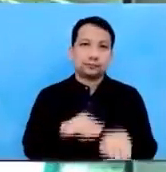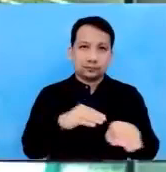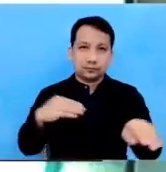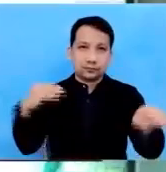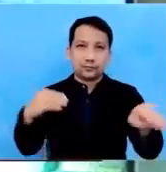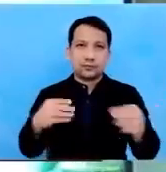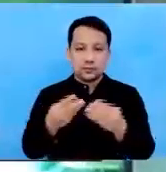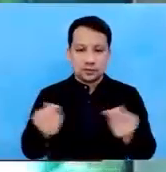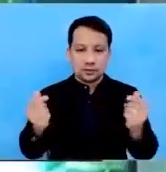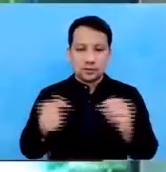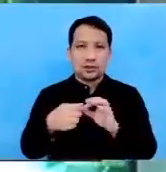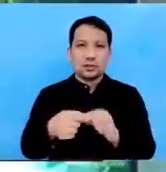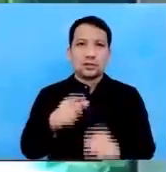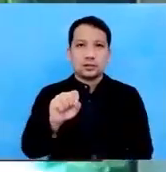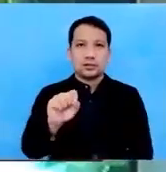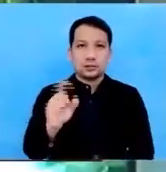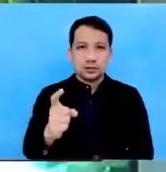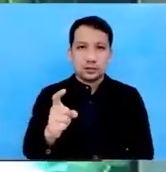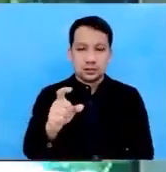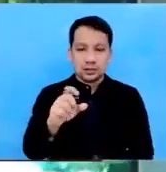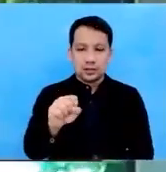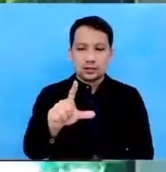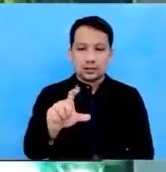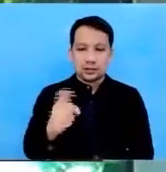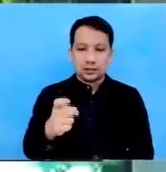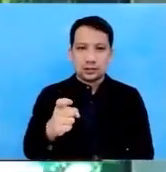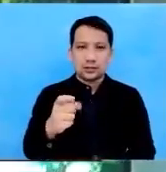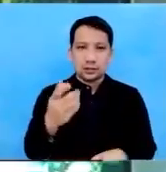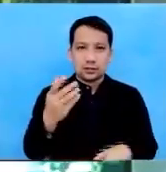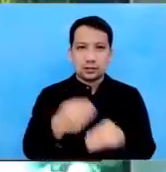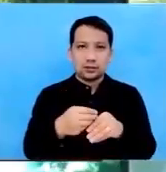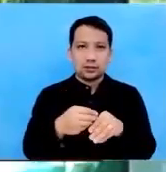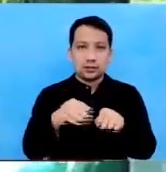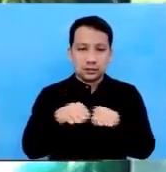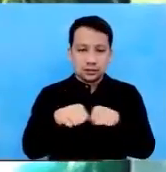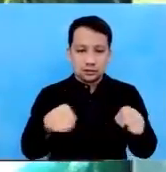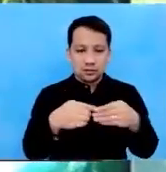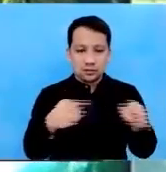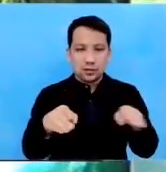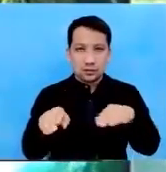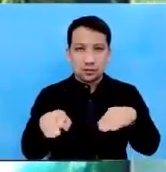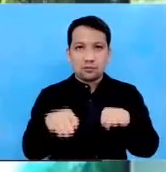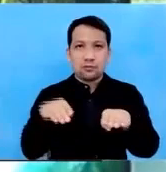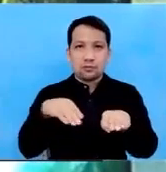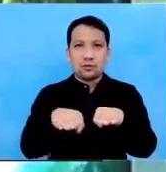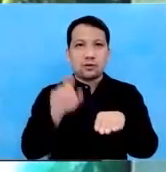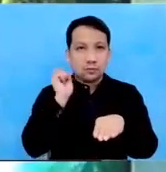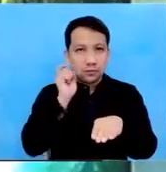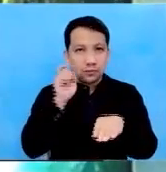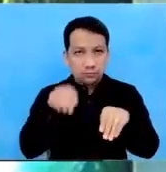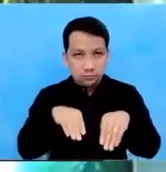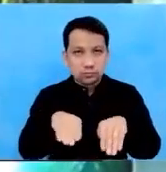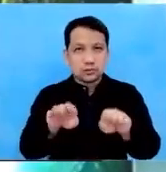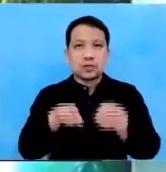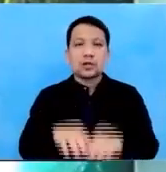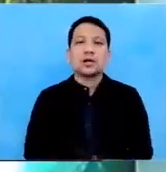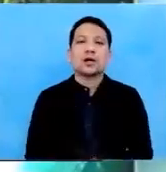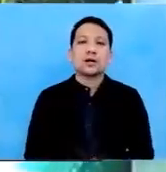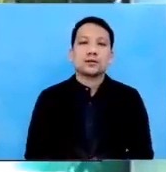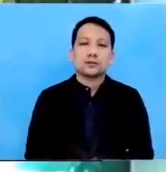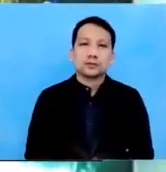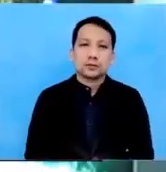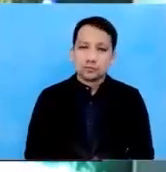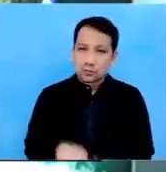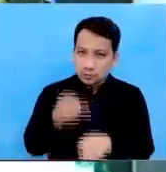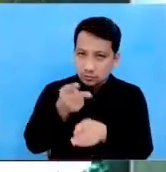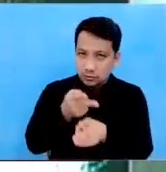ng SLEX, nagdagdag sila ng isang lane kaya napabilis ang usad ng mga sasakyan. Ang isa pang minomonitor dito sa